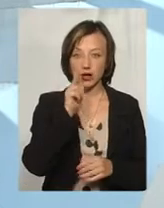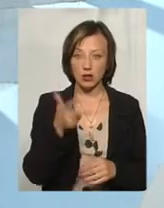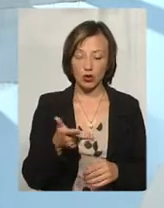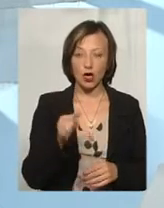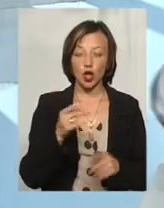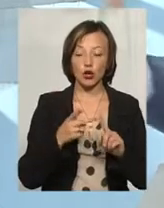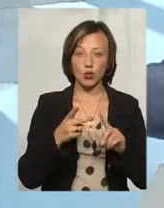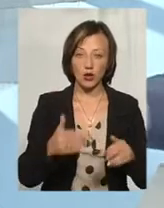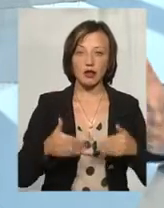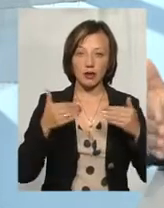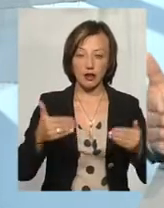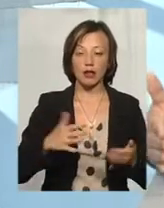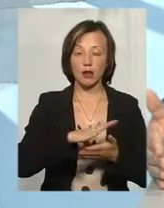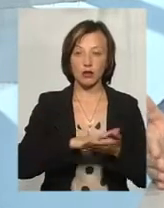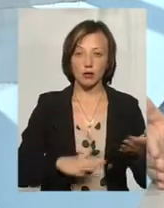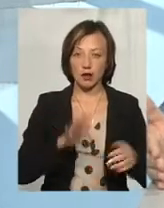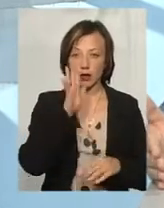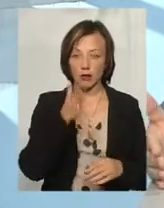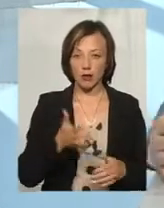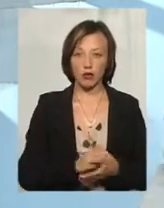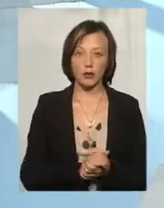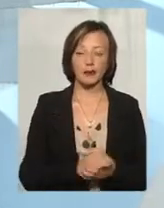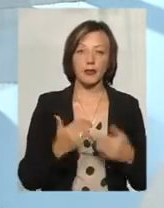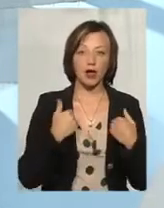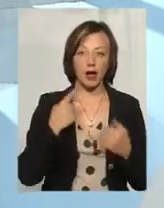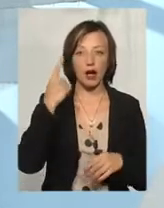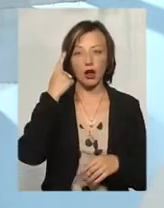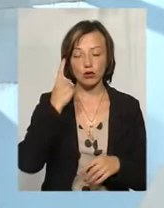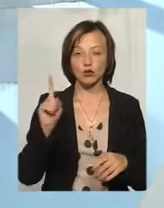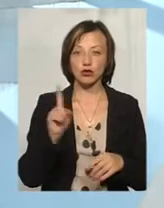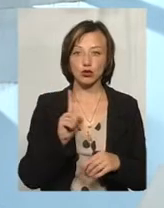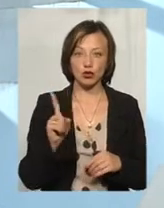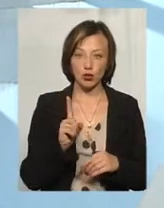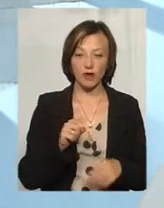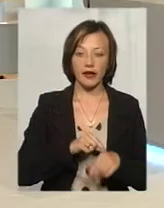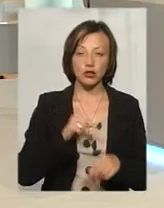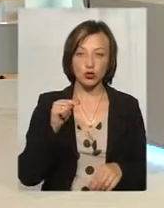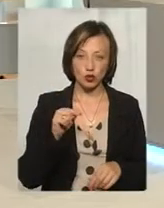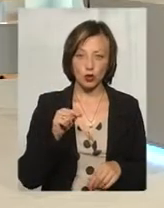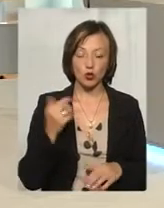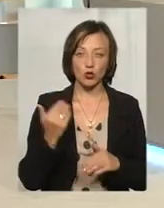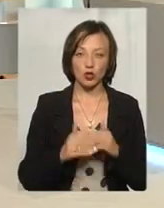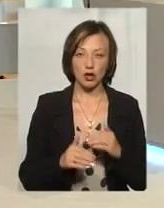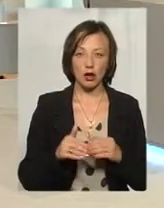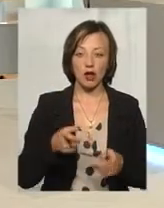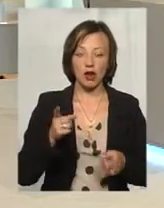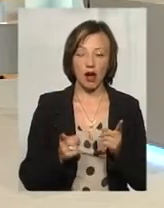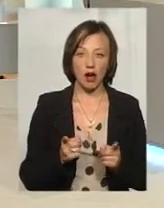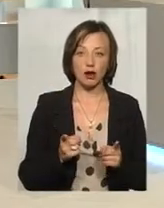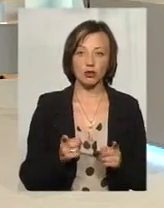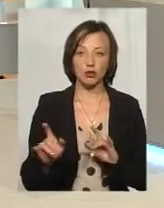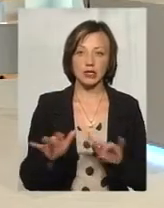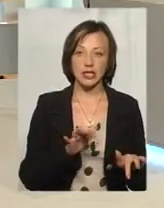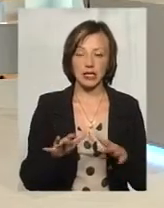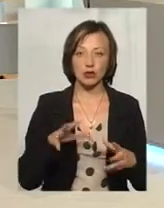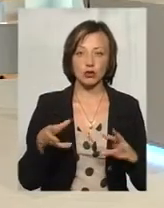і другий, і всі наступні на 5 років. Тобто я думаю, щоб відчути уже реальні дії